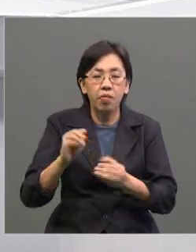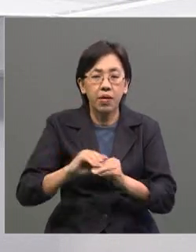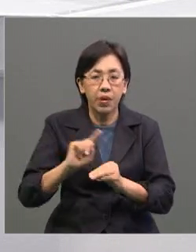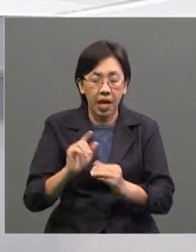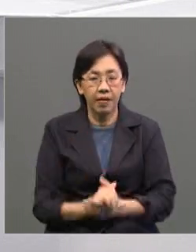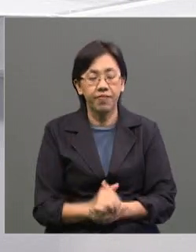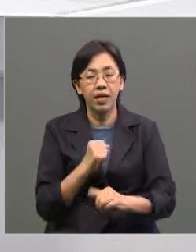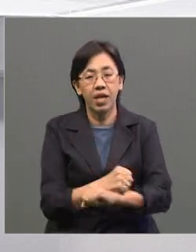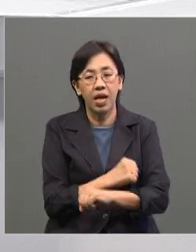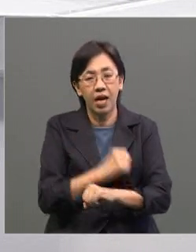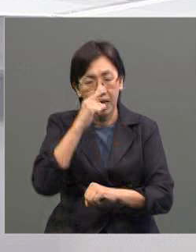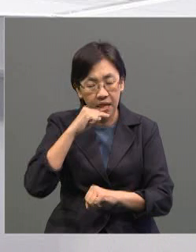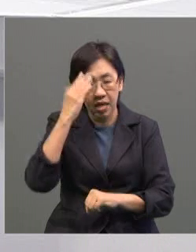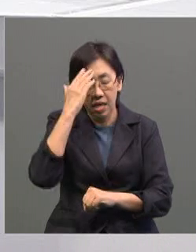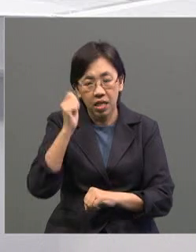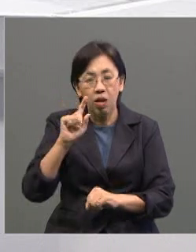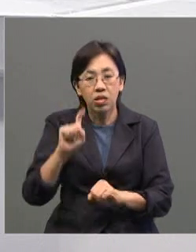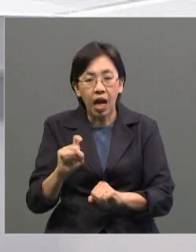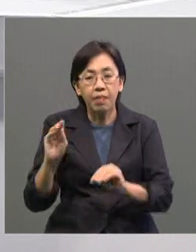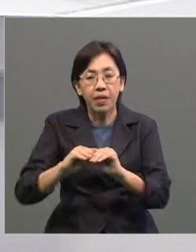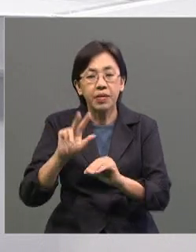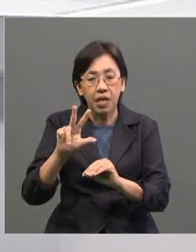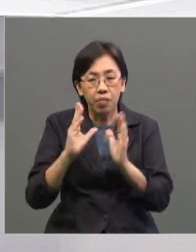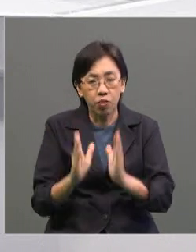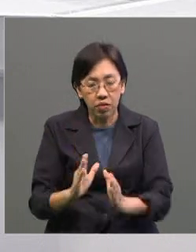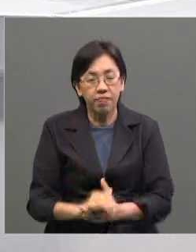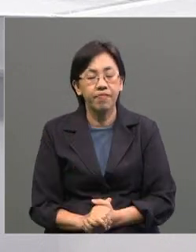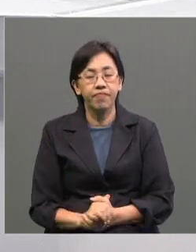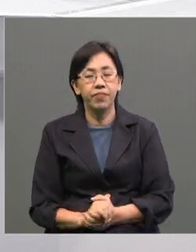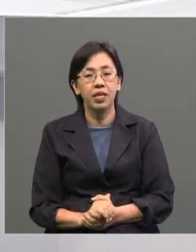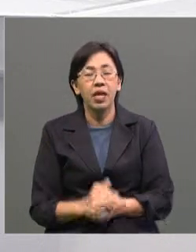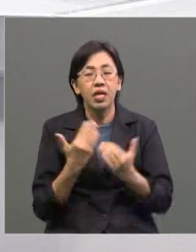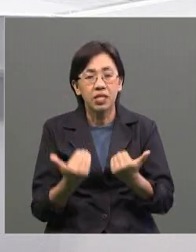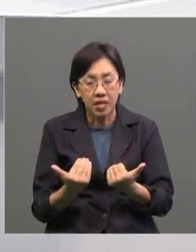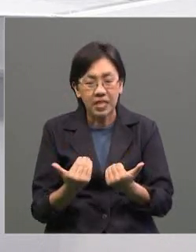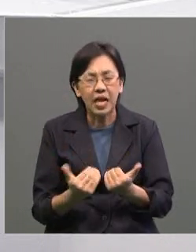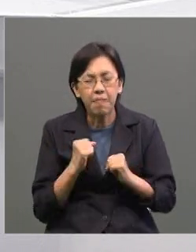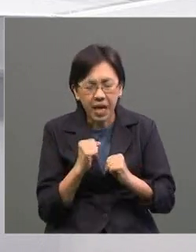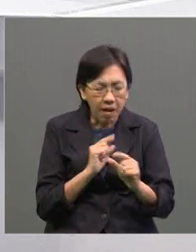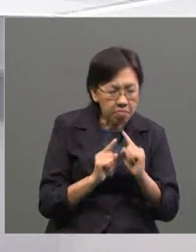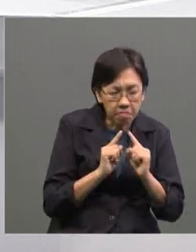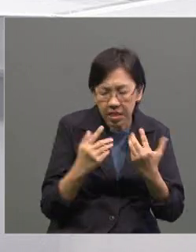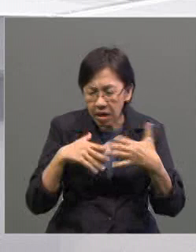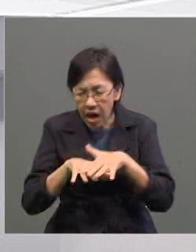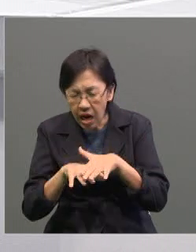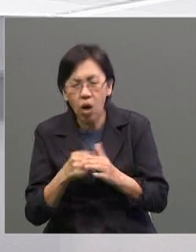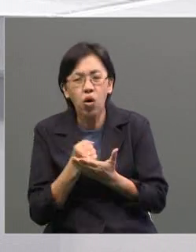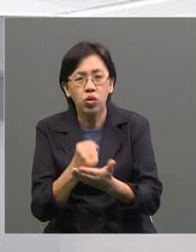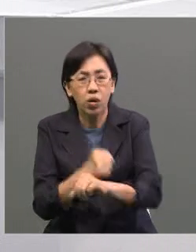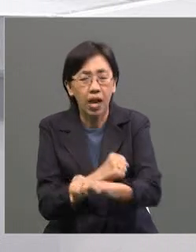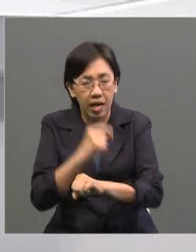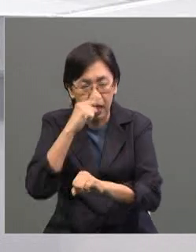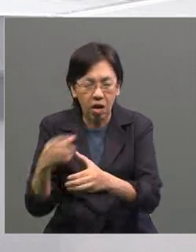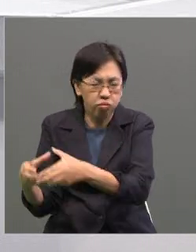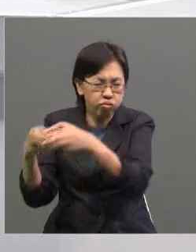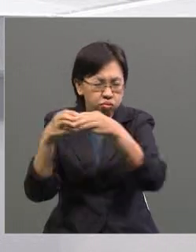กว่าแรงงานไทยในอิสราเอลเราเสียชีวิตเพิ่มอีก3คนนะครับและท่านยืนยันว่าตอนนี้ทําทุกวิถีทางที่จะพาคนไทยกลับมาให้ได้เร็ว